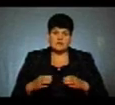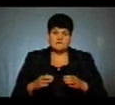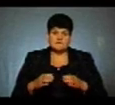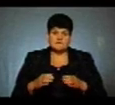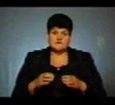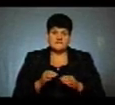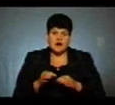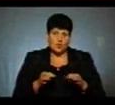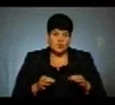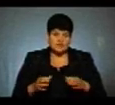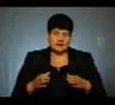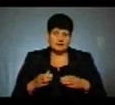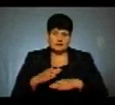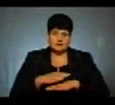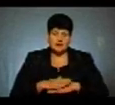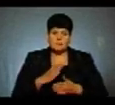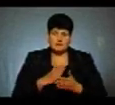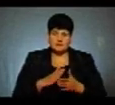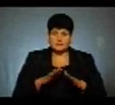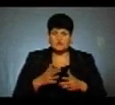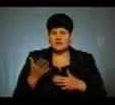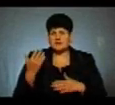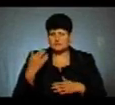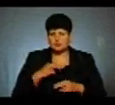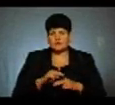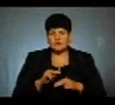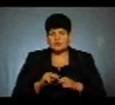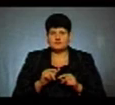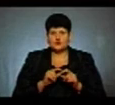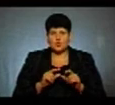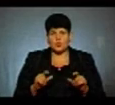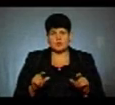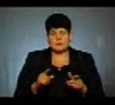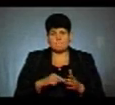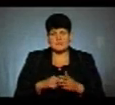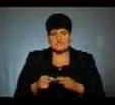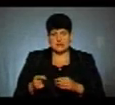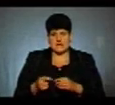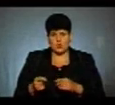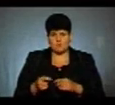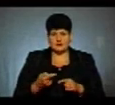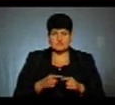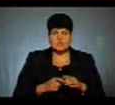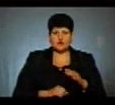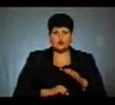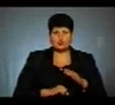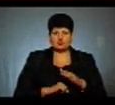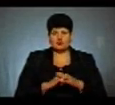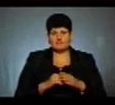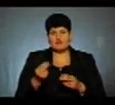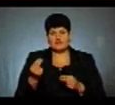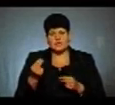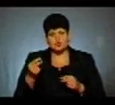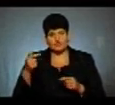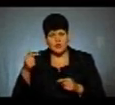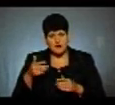вони мають місце і вони вже давно викладаються у школах міста Тернополя. Це і основи фінансової